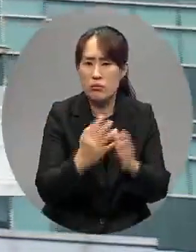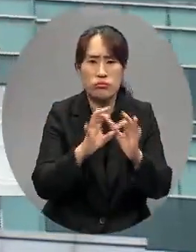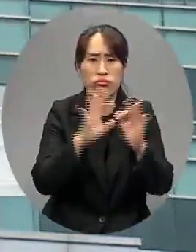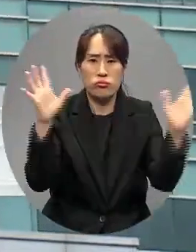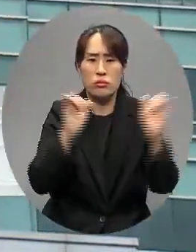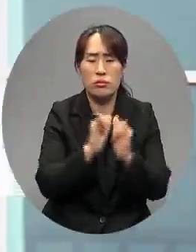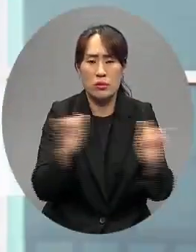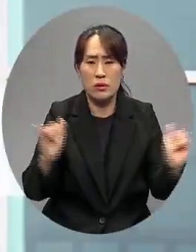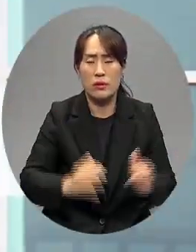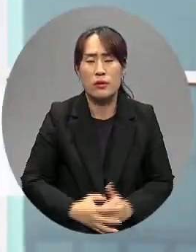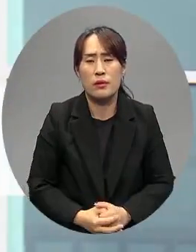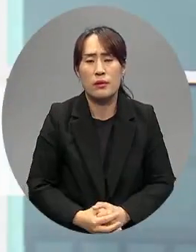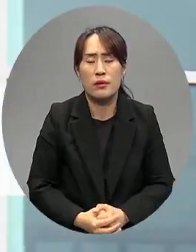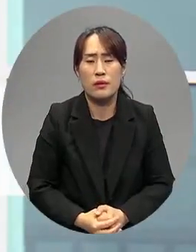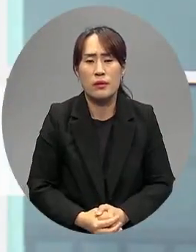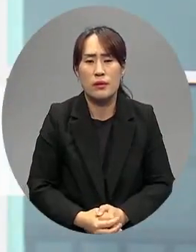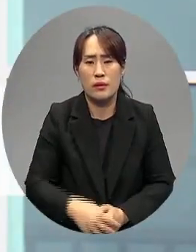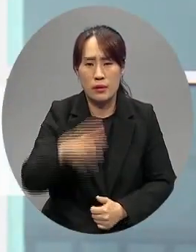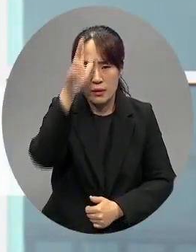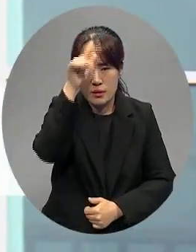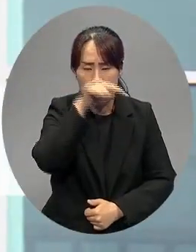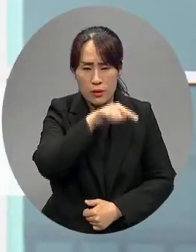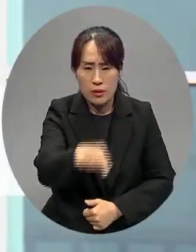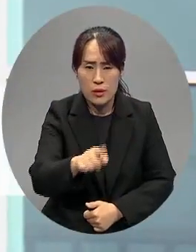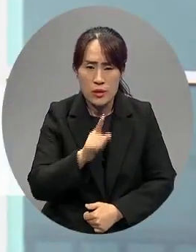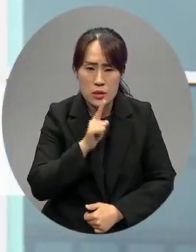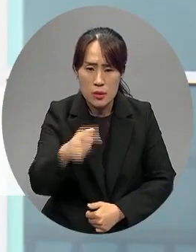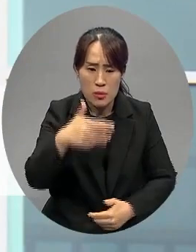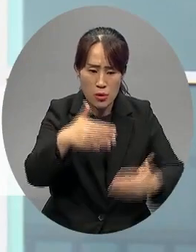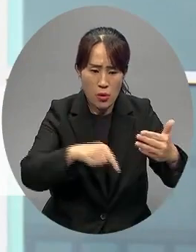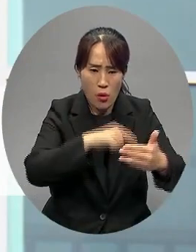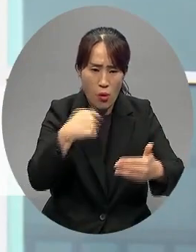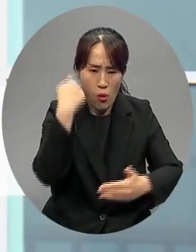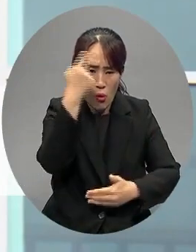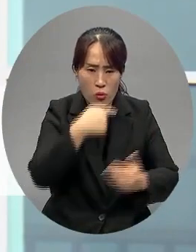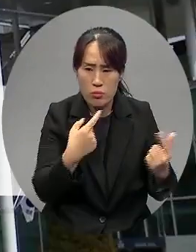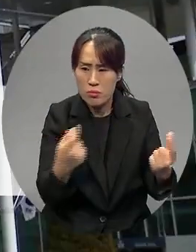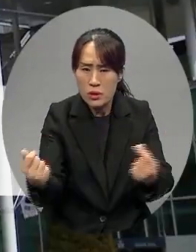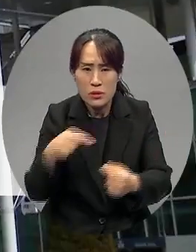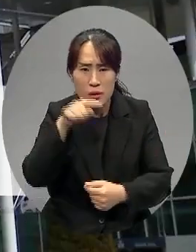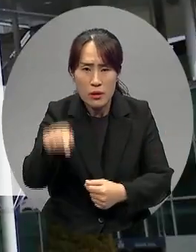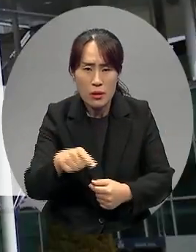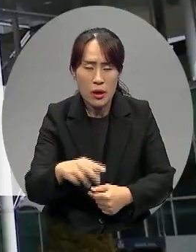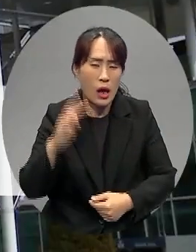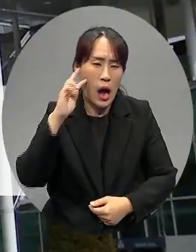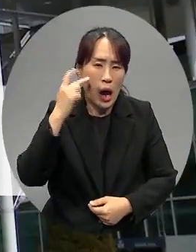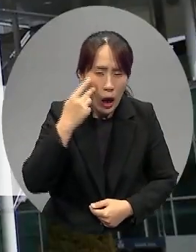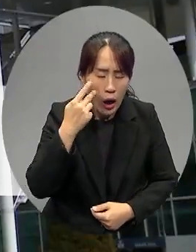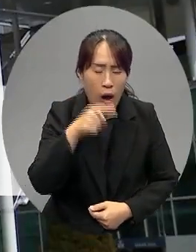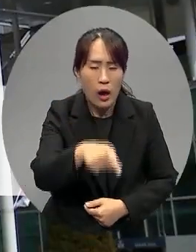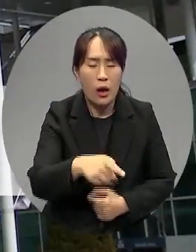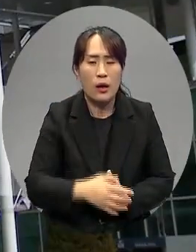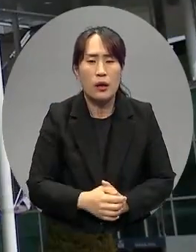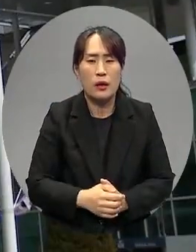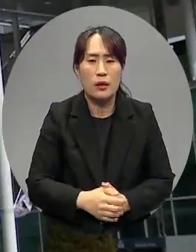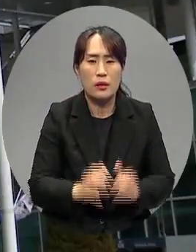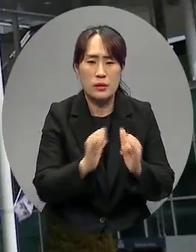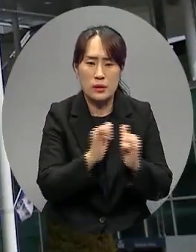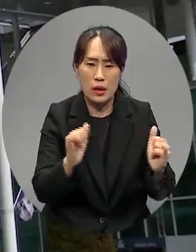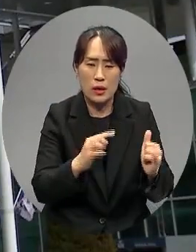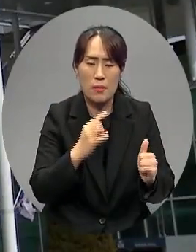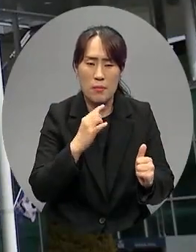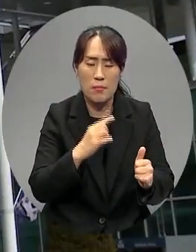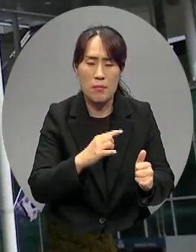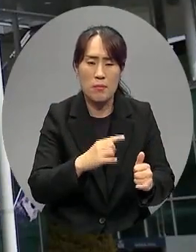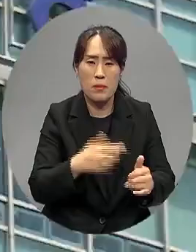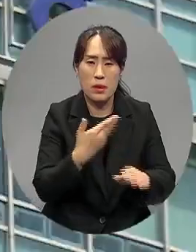무관한 사람이었습니다 경찰은 제보 영상 속 얼굴과 비슷하게 생겨서 착각했다면 인적 사만